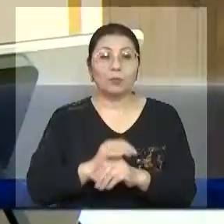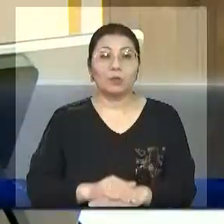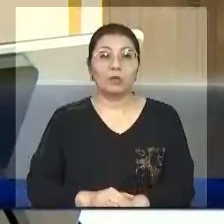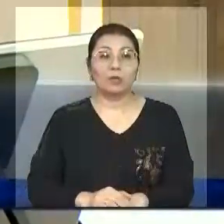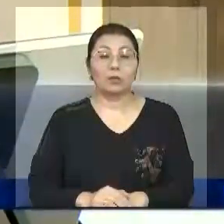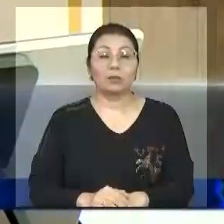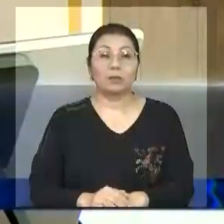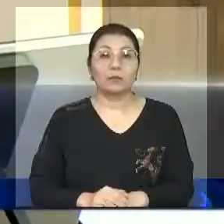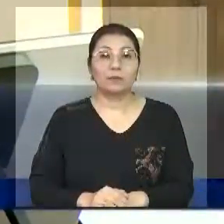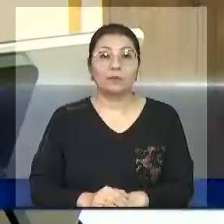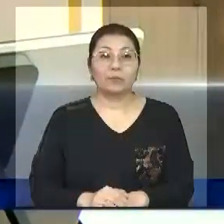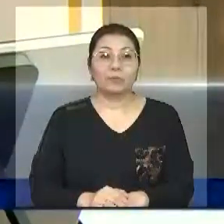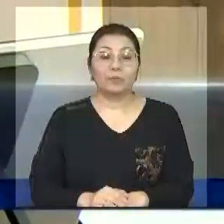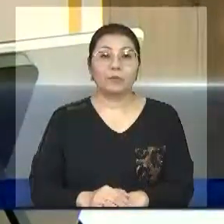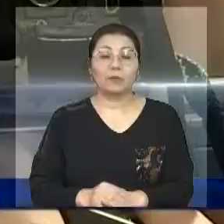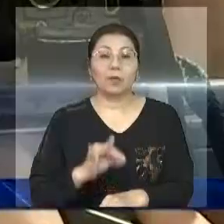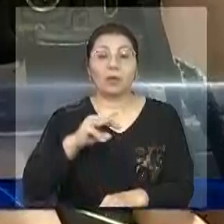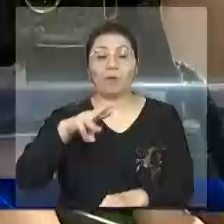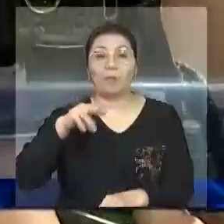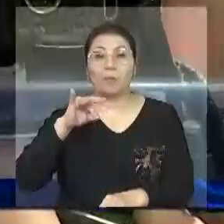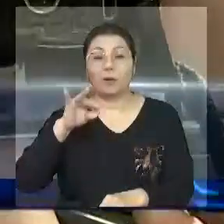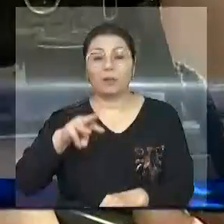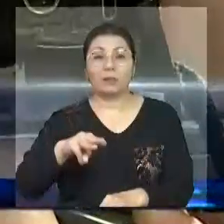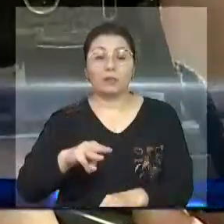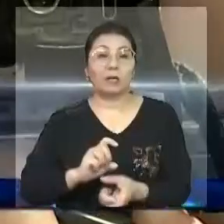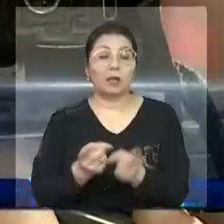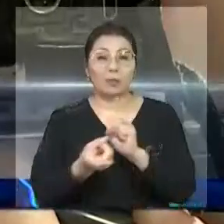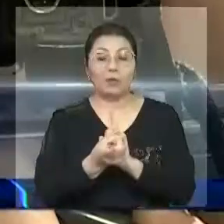сырттан келетін импортталған тауардың орнына